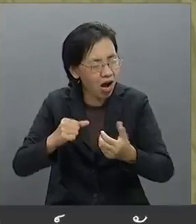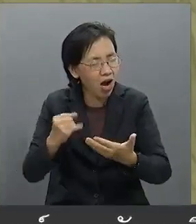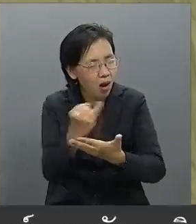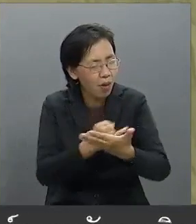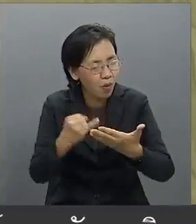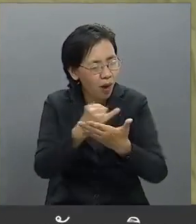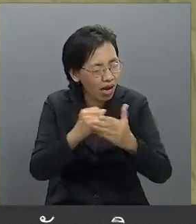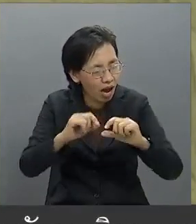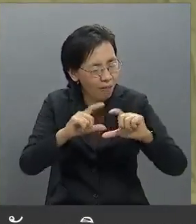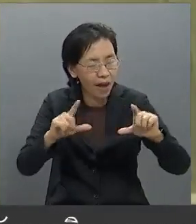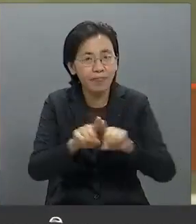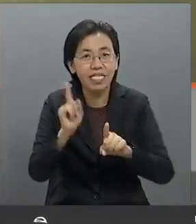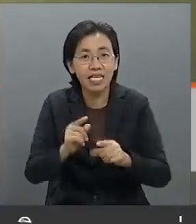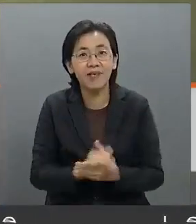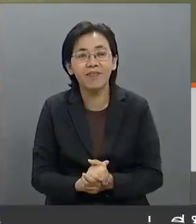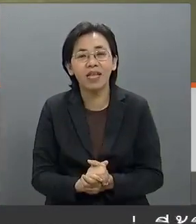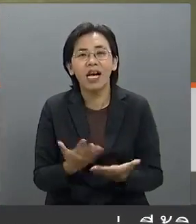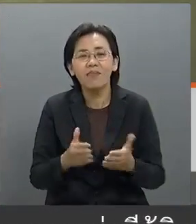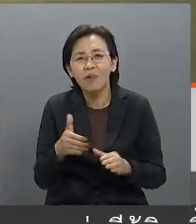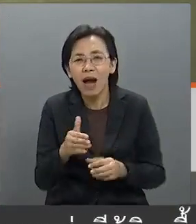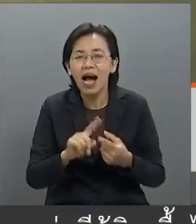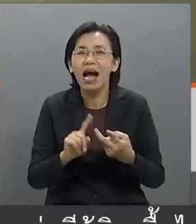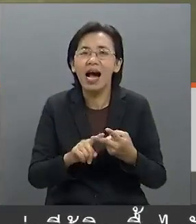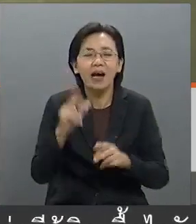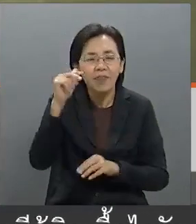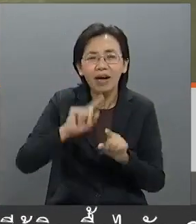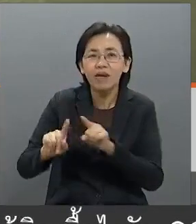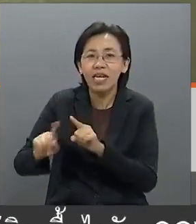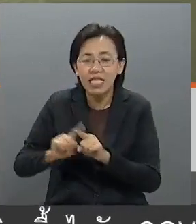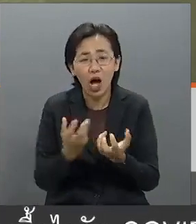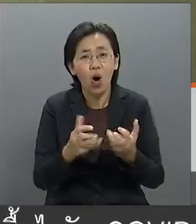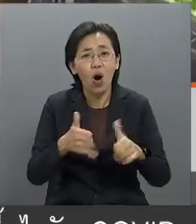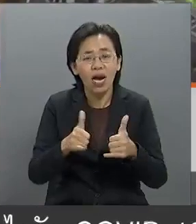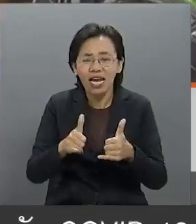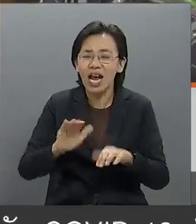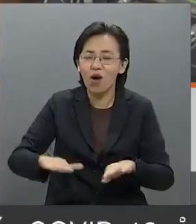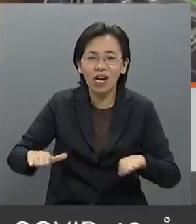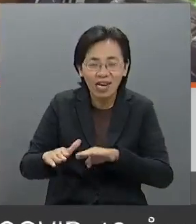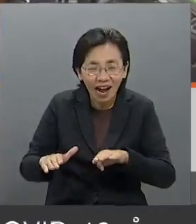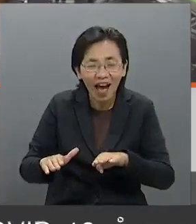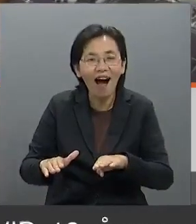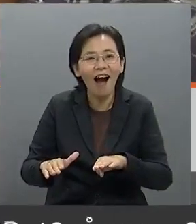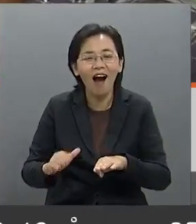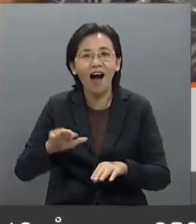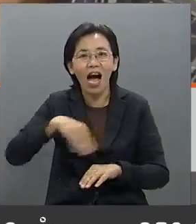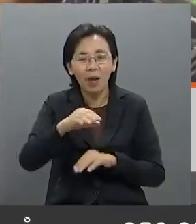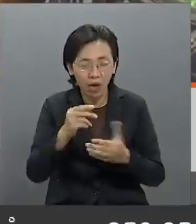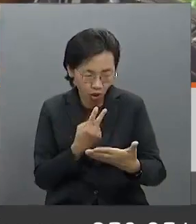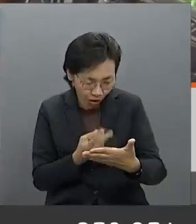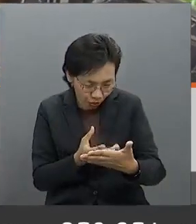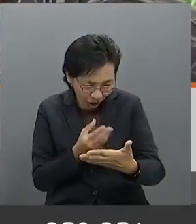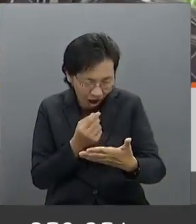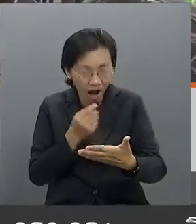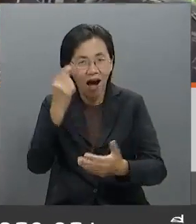ก้านกล้วยปลาตะเพียนสารตามแนวคิดว่าของเล่นวัยเด็กเชื่อมโยงกับผู้ชมได้ง่ายนี่คือผลงานศิลปะของชวิต